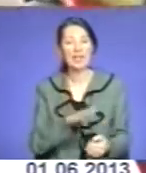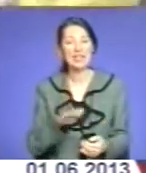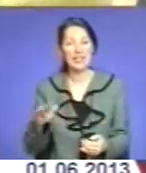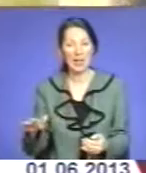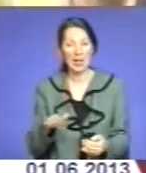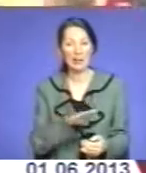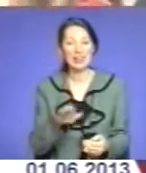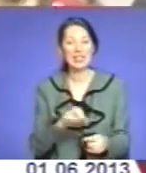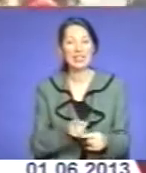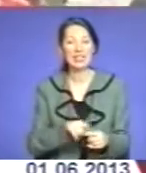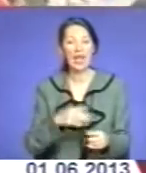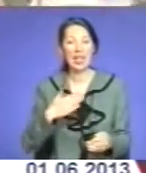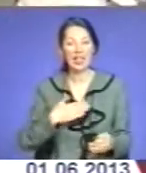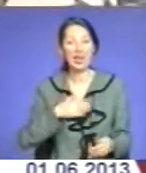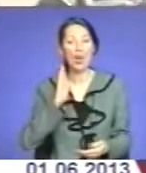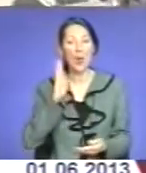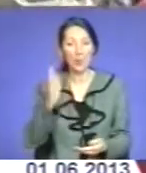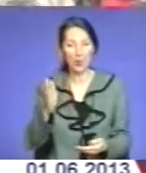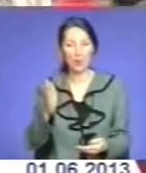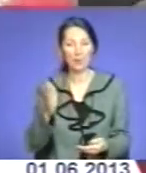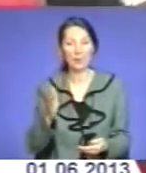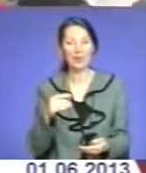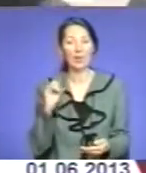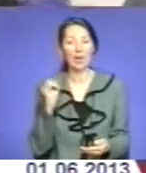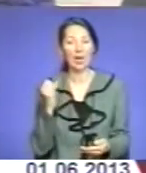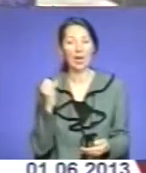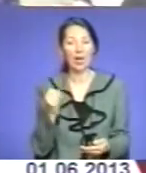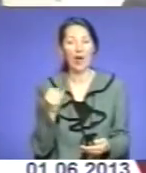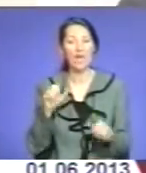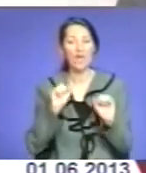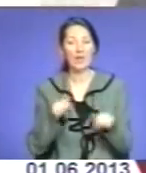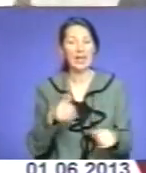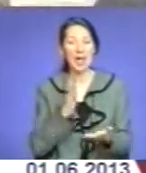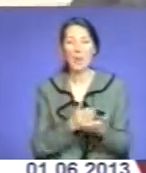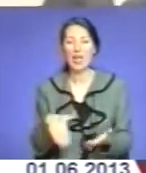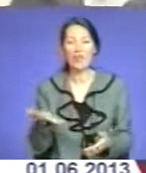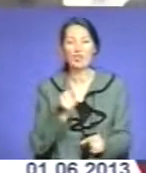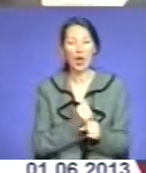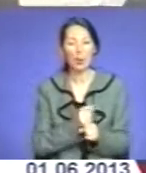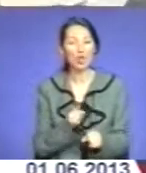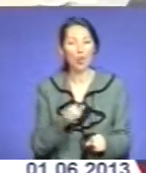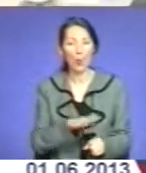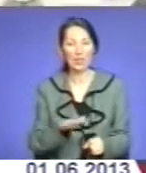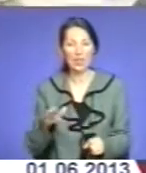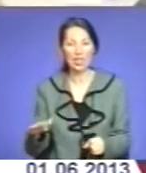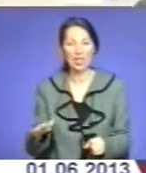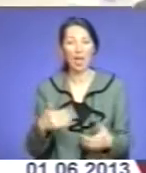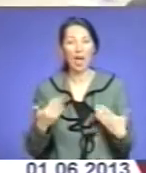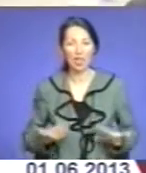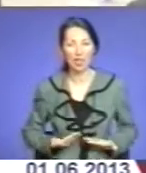Діти – це наше майбутнє, і влада має все робити, щоб діти